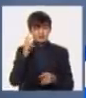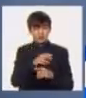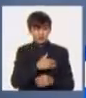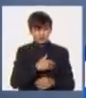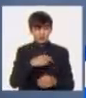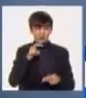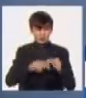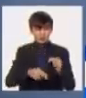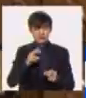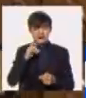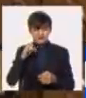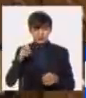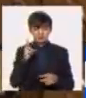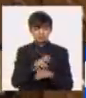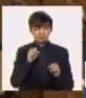карантин.